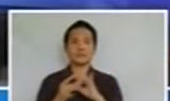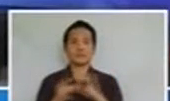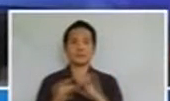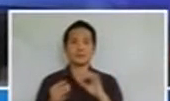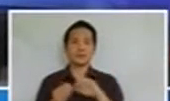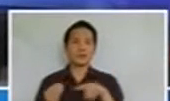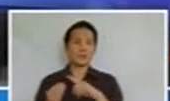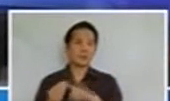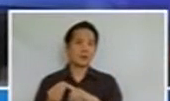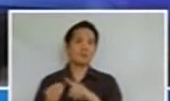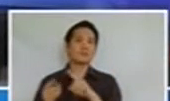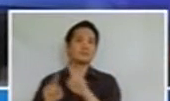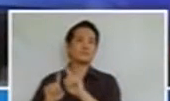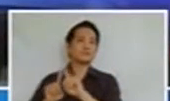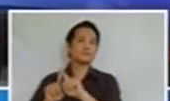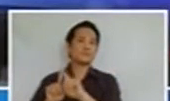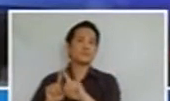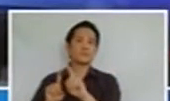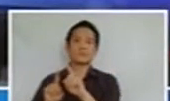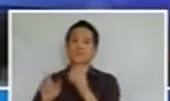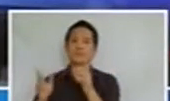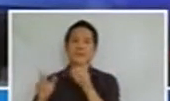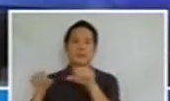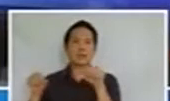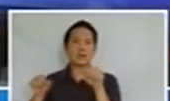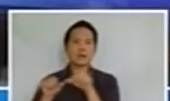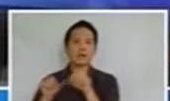muling pagsigla ng tourism sector sa ilalim po